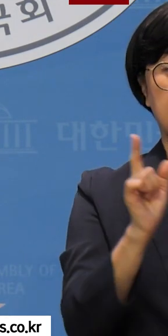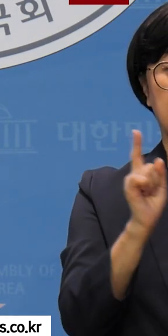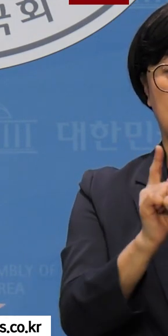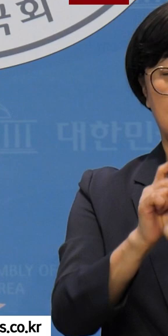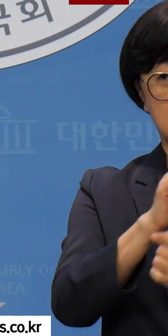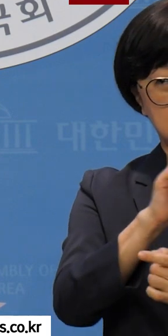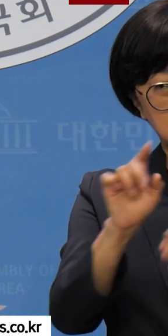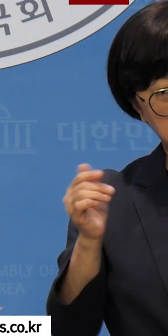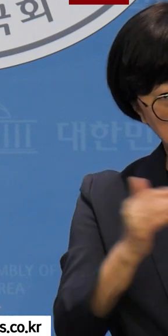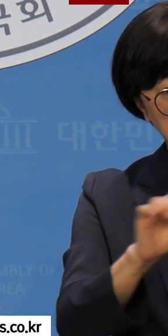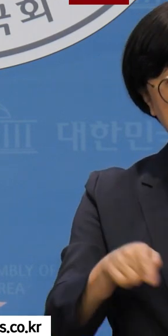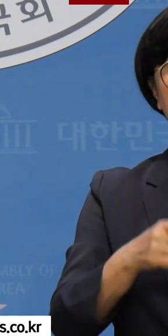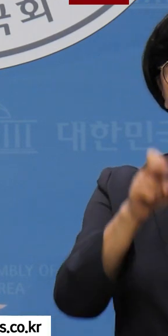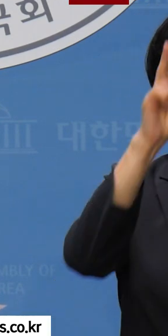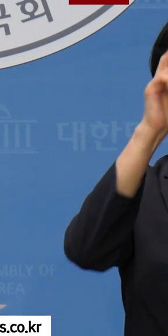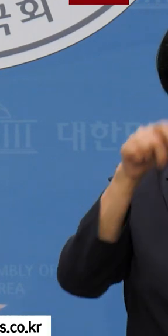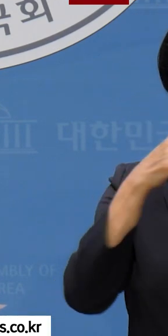예정입니다.